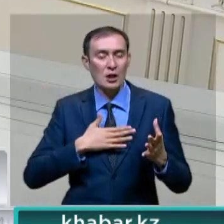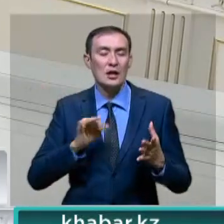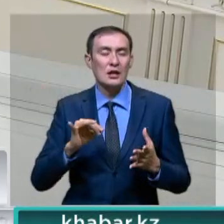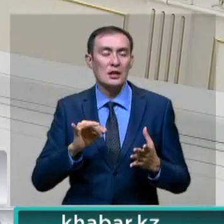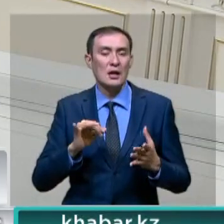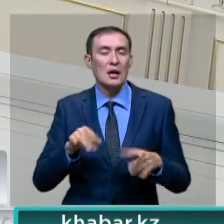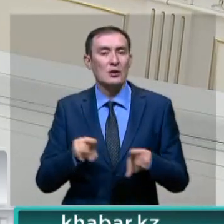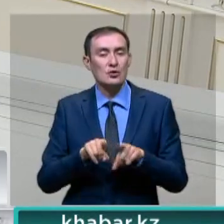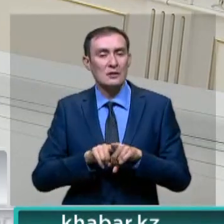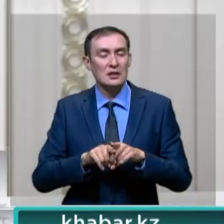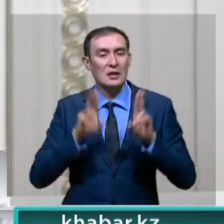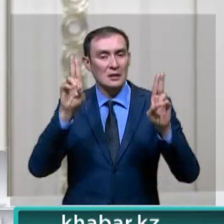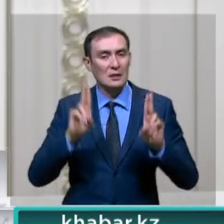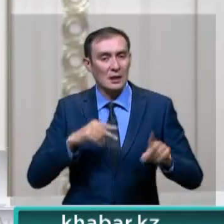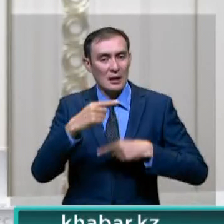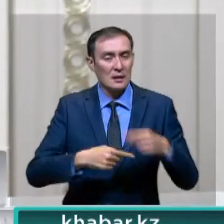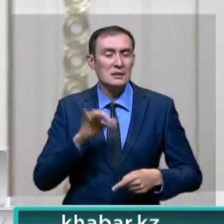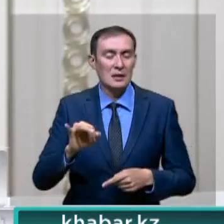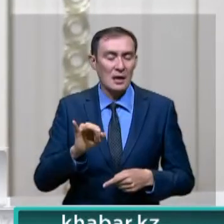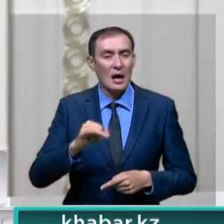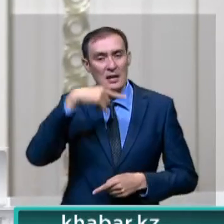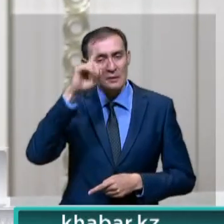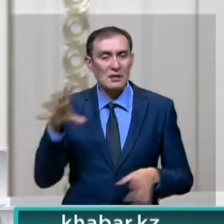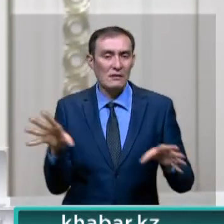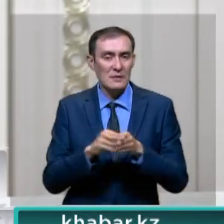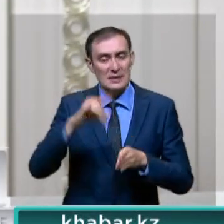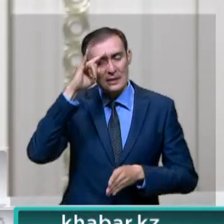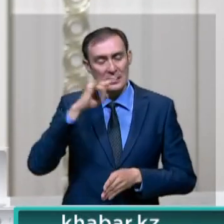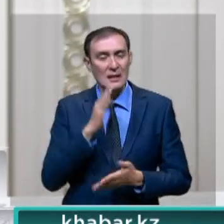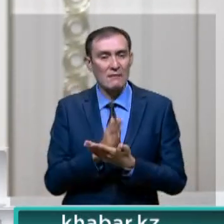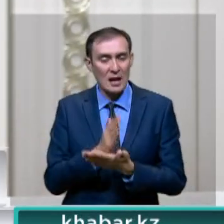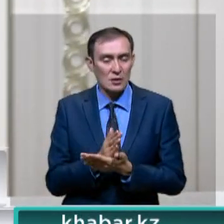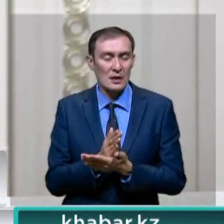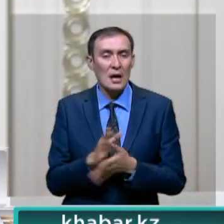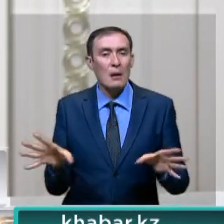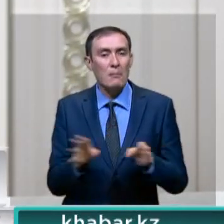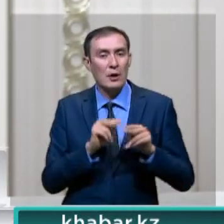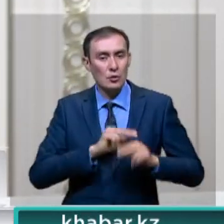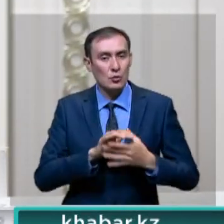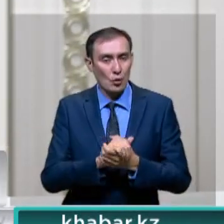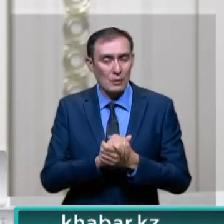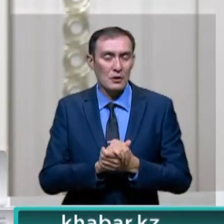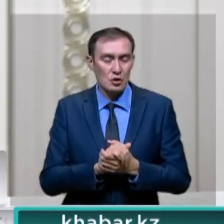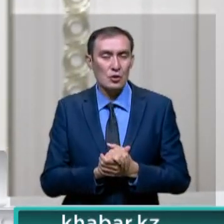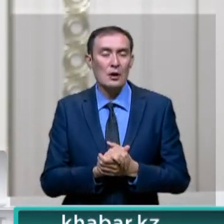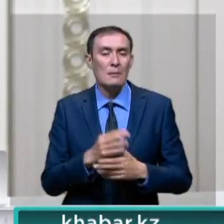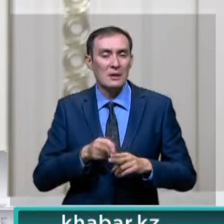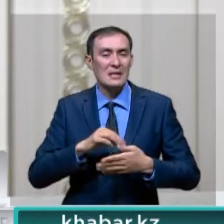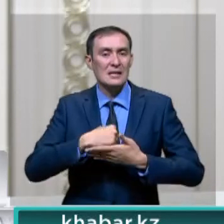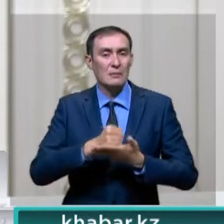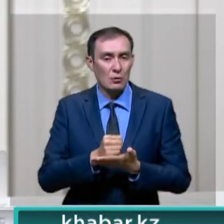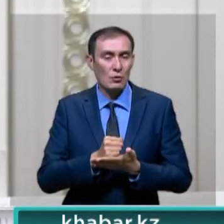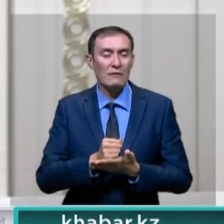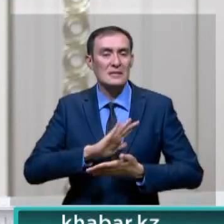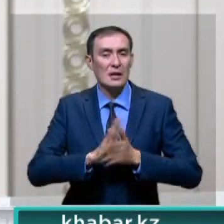схожесть наших традиций. И в то же время Азербайджан и Казахстан являются стратегическими партнерами, что еще было закреплено